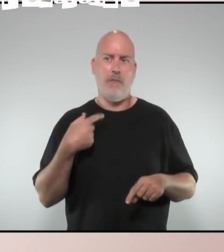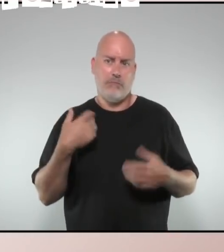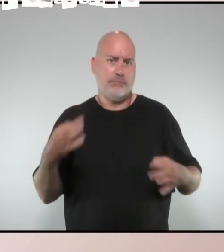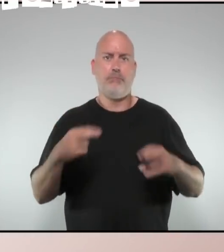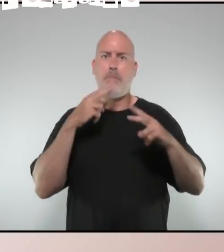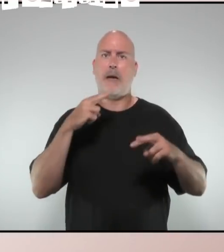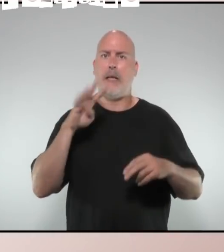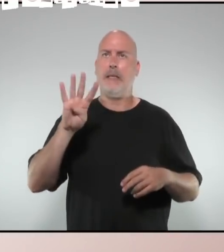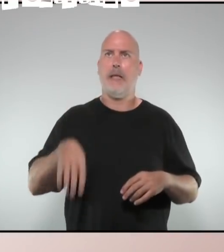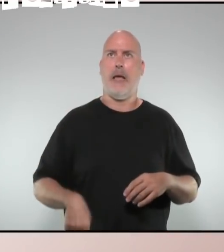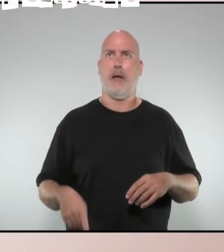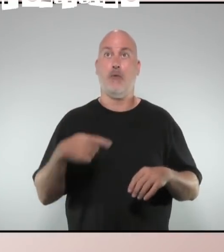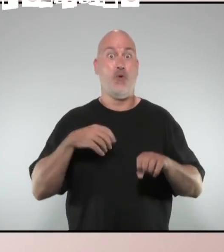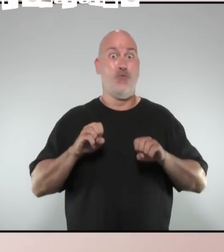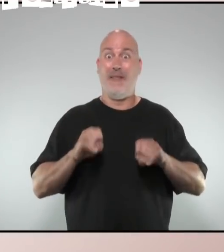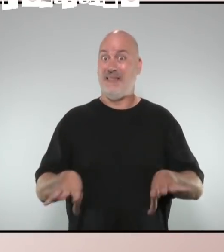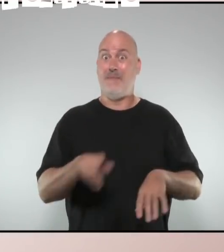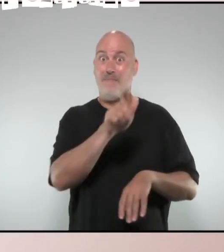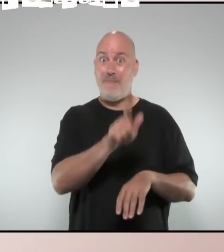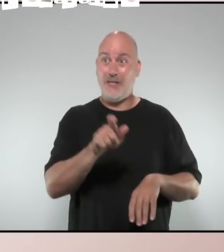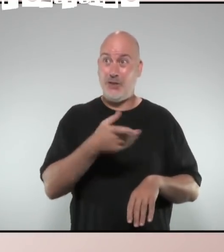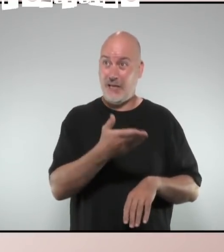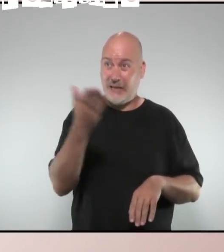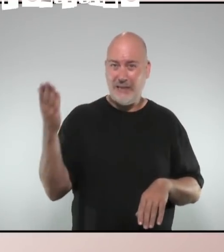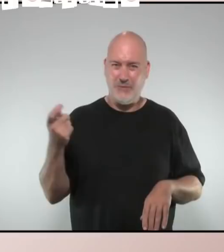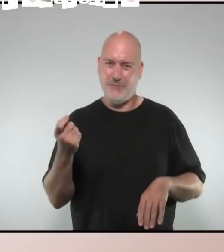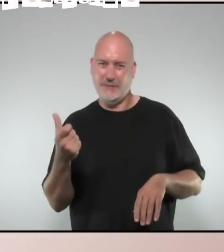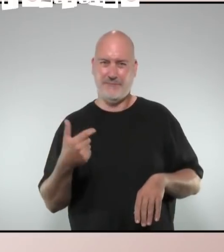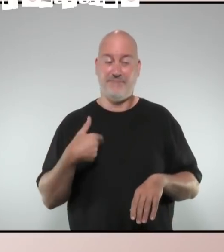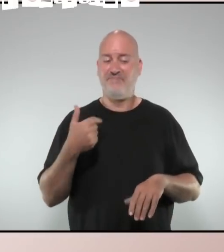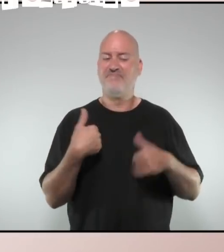parlant en català. Llavors, no ho deixeu que persones com aquestes odioses us deixin